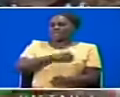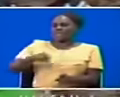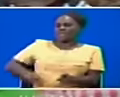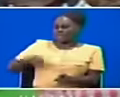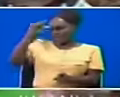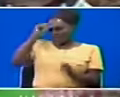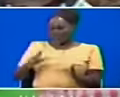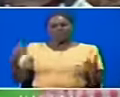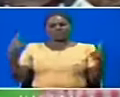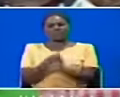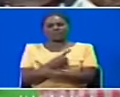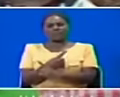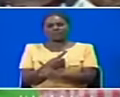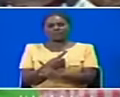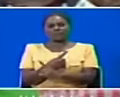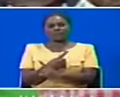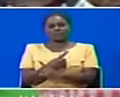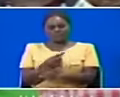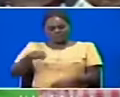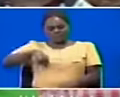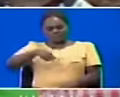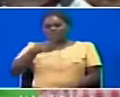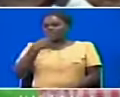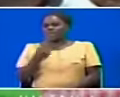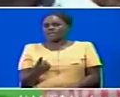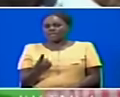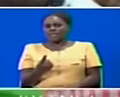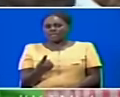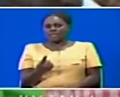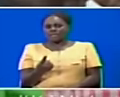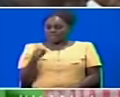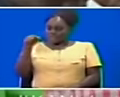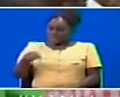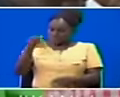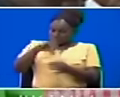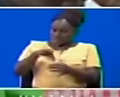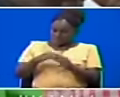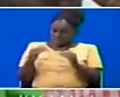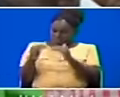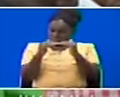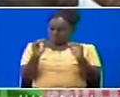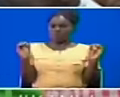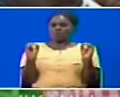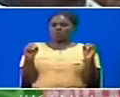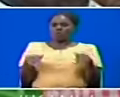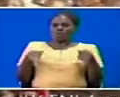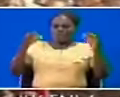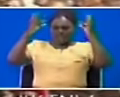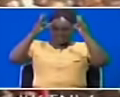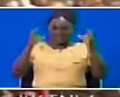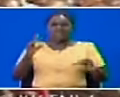kuna tofauti ya kura 16,000. Kwa hivyo tumesema na nimeambia Jubilee, hii kura haikuwa ni ya haki na tunangoja wakate kauli